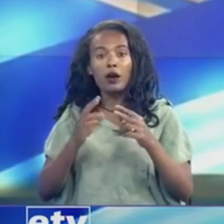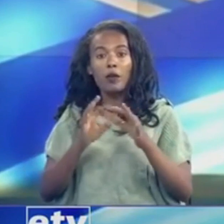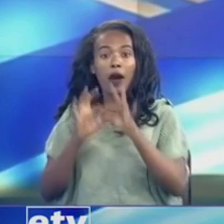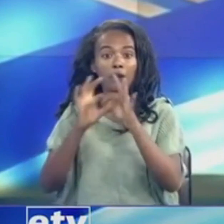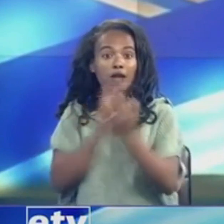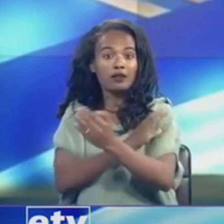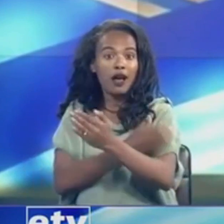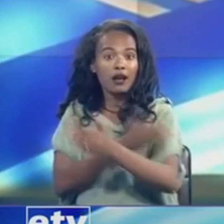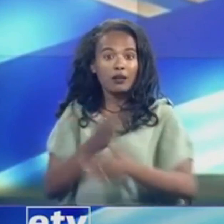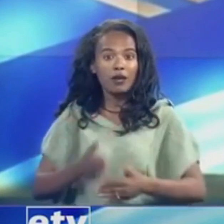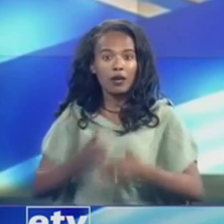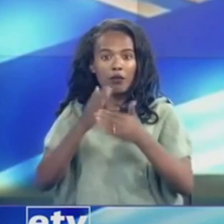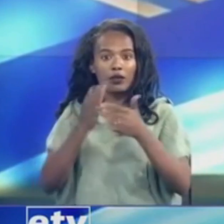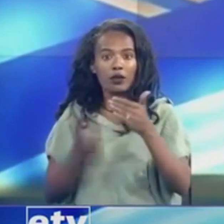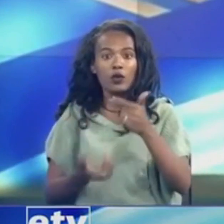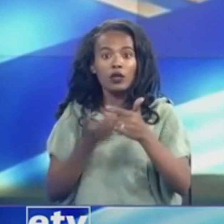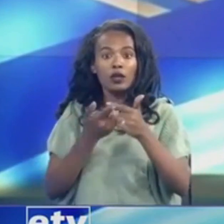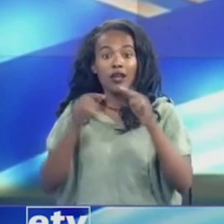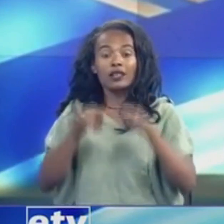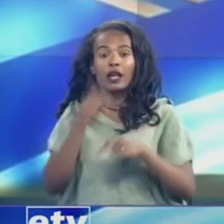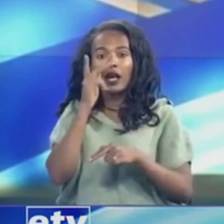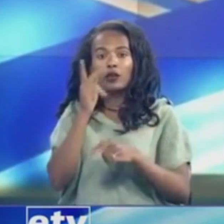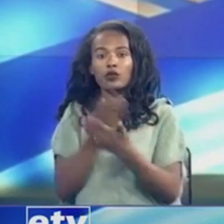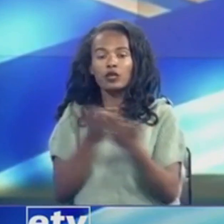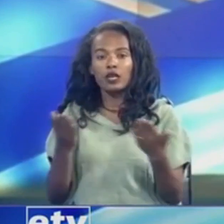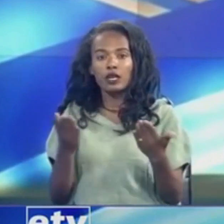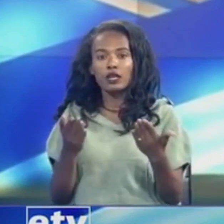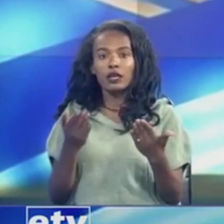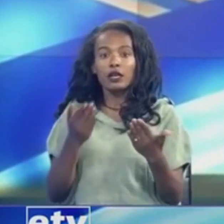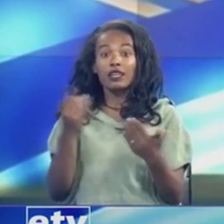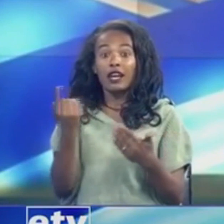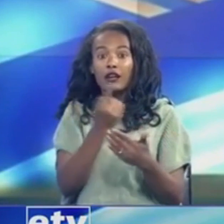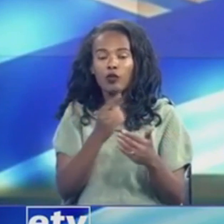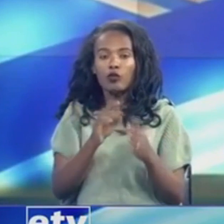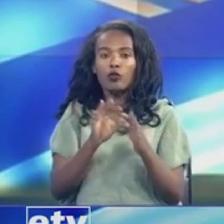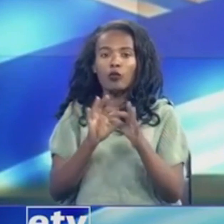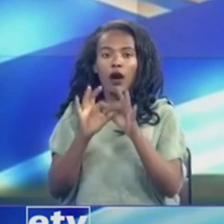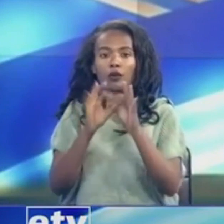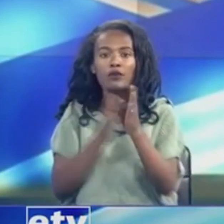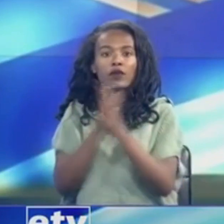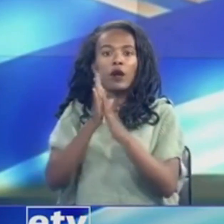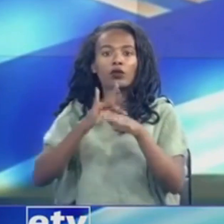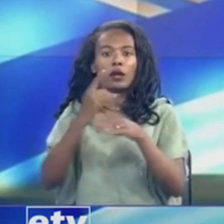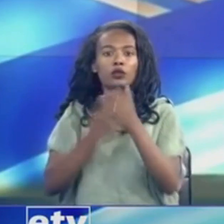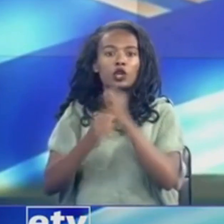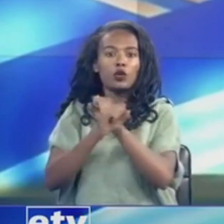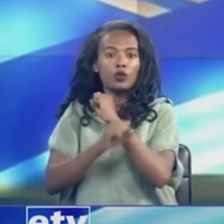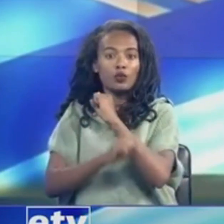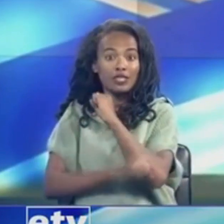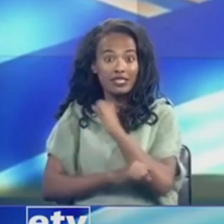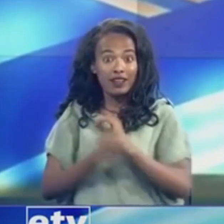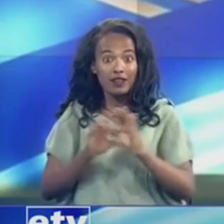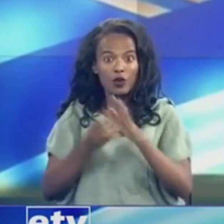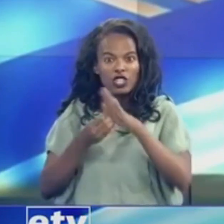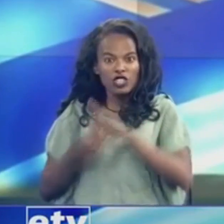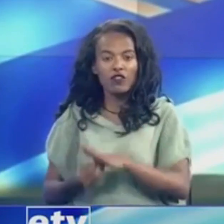አቅም መገንባት። ሁለተኛ አሁን ዛሬ ያየሁት ነገር ምንድነው ለየት የሚለው የእያንዳንዱ ማህበር ፍላጎት ለብቻ ነው የተጠናው።